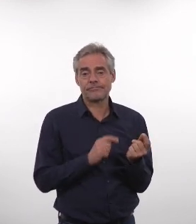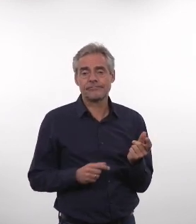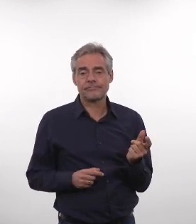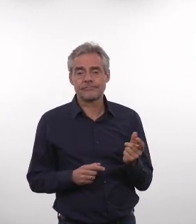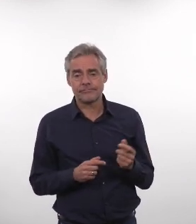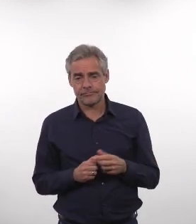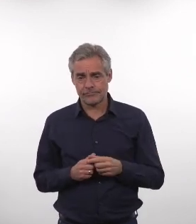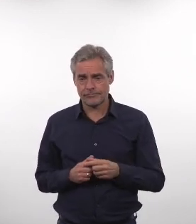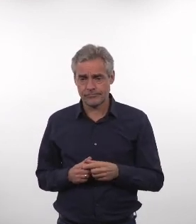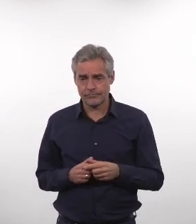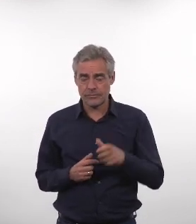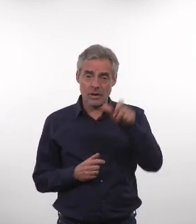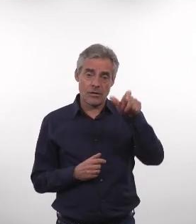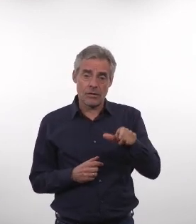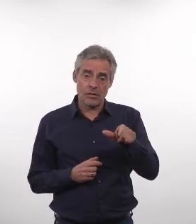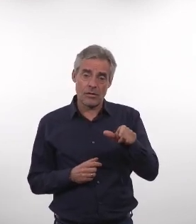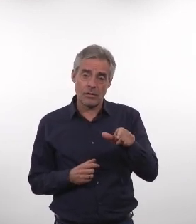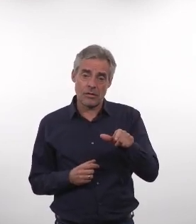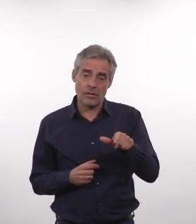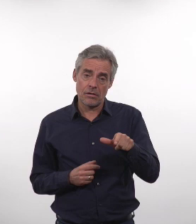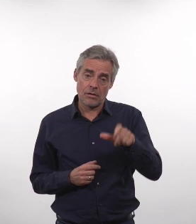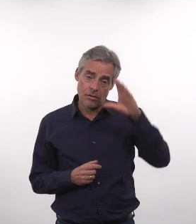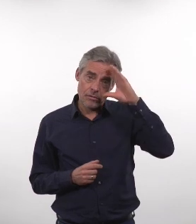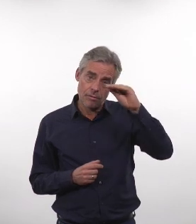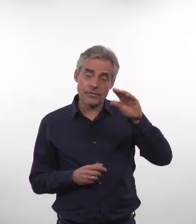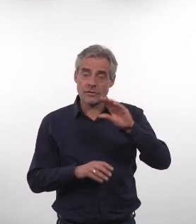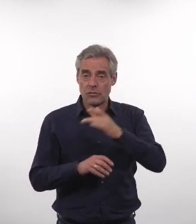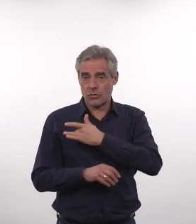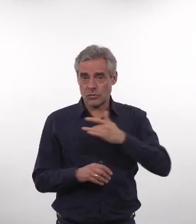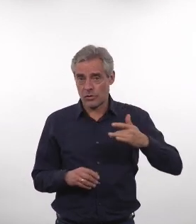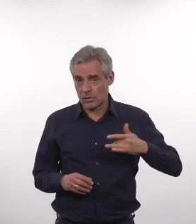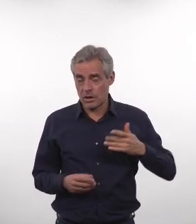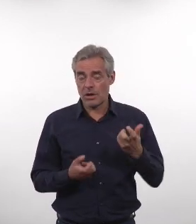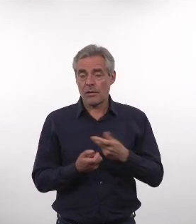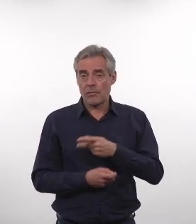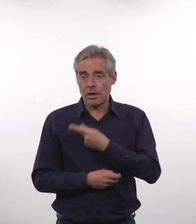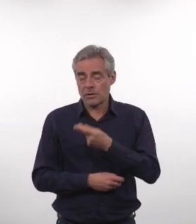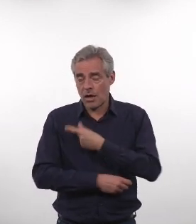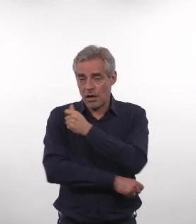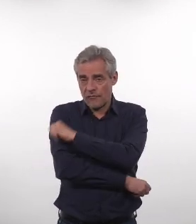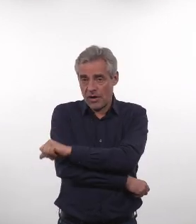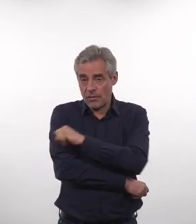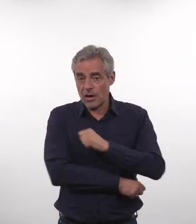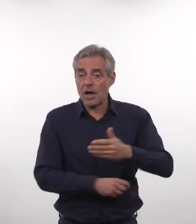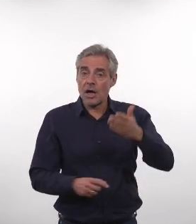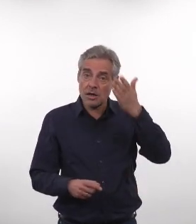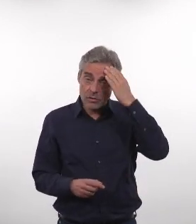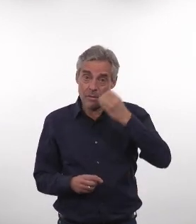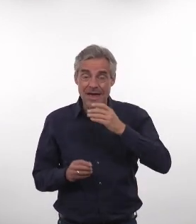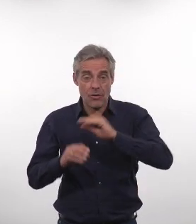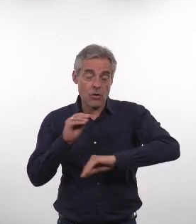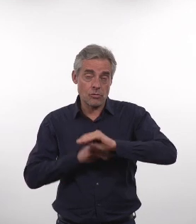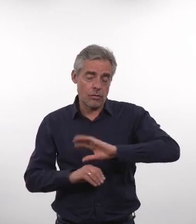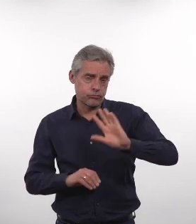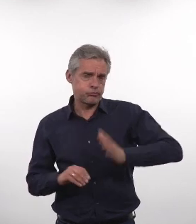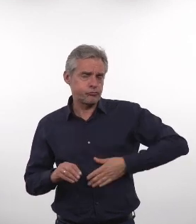fois par un professionnel de santé, donc que ça soit un médecin, une infirmière, qui connaît bien le soin qui va